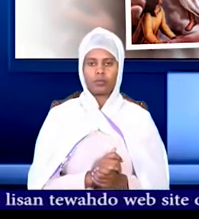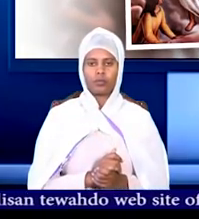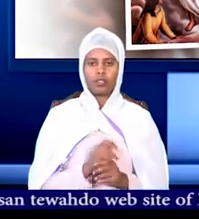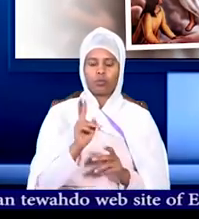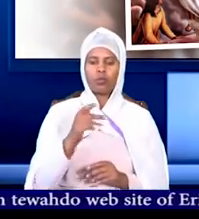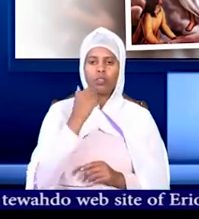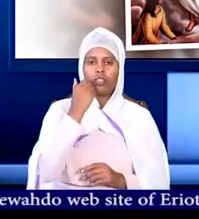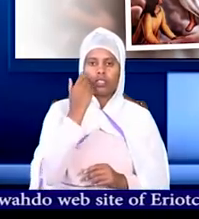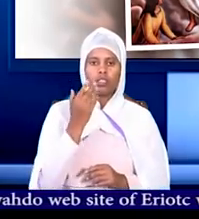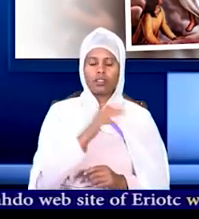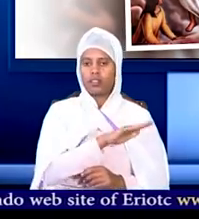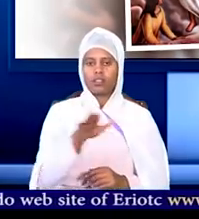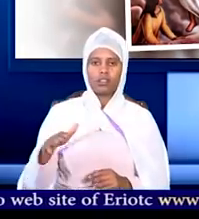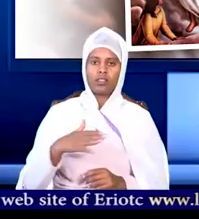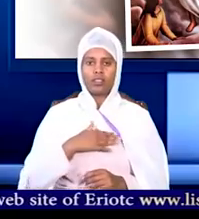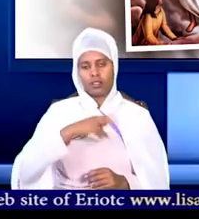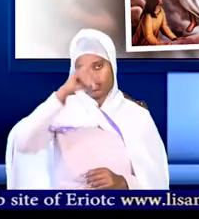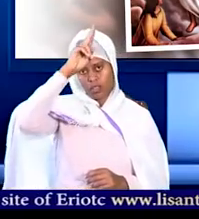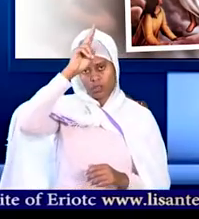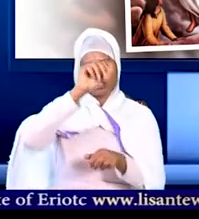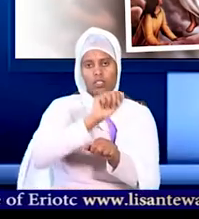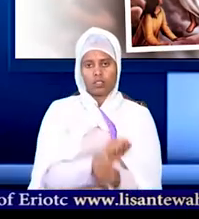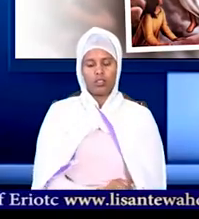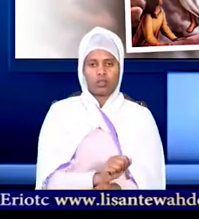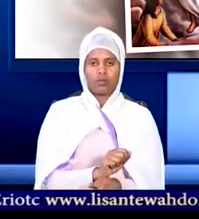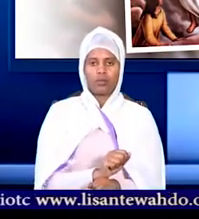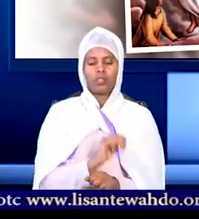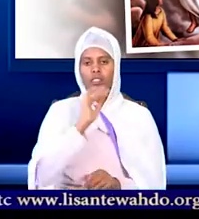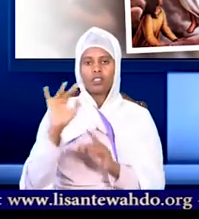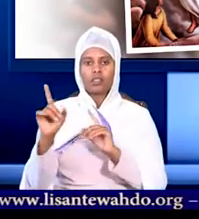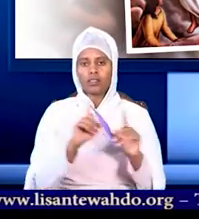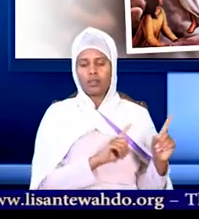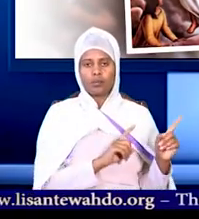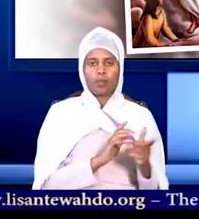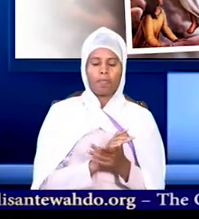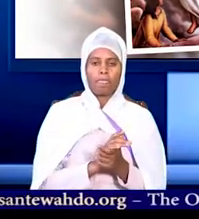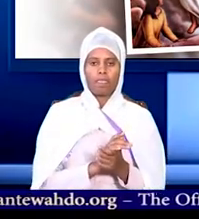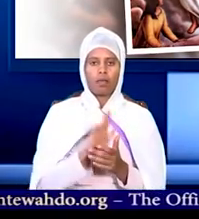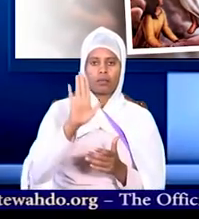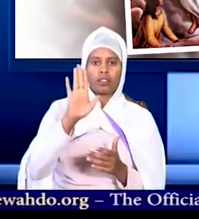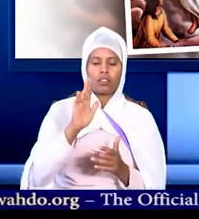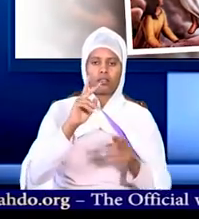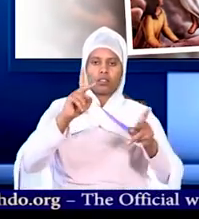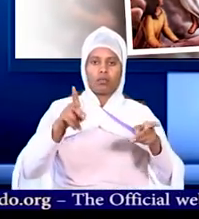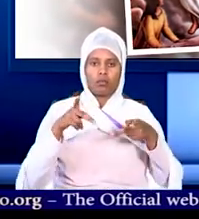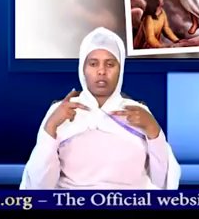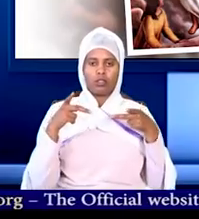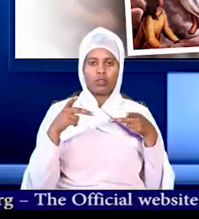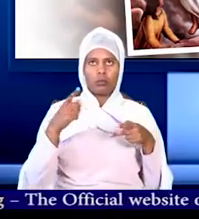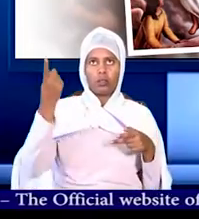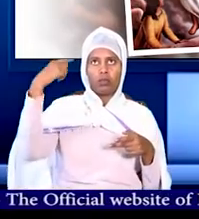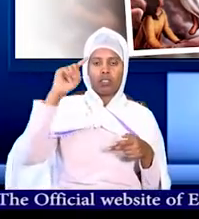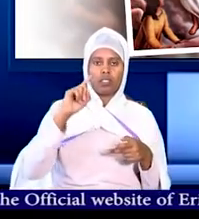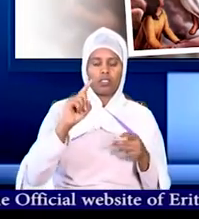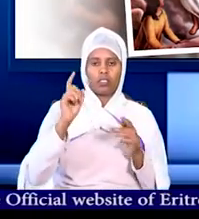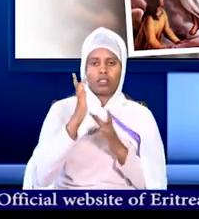እግዚኣብሄር ትፈፀመታት ሰባቲ በዚያ ዕለት እዚኣ እንሆ ኣጋንንቲ ተኣሲሮም ደቂ ሰባት ናብ ገነት